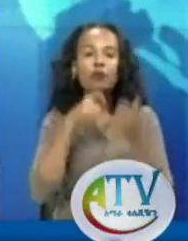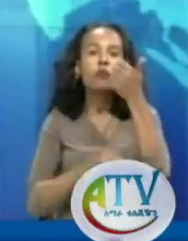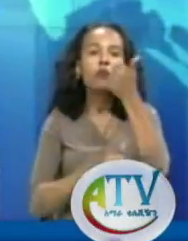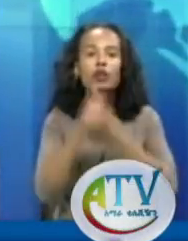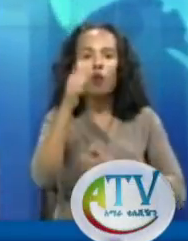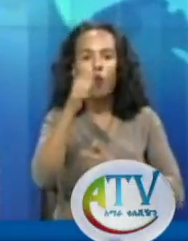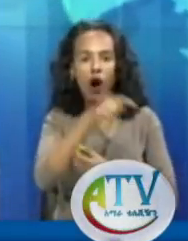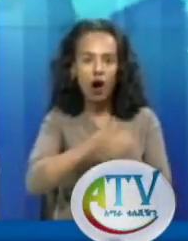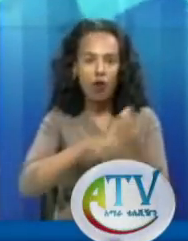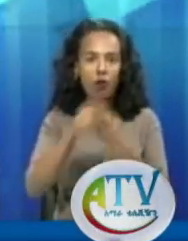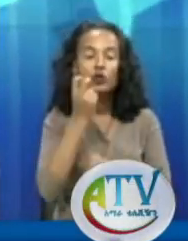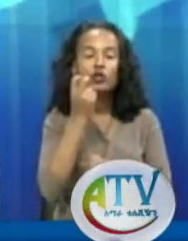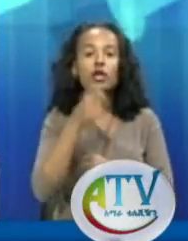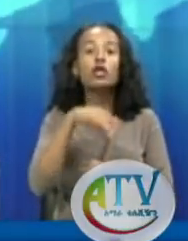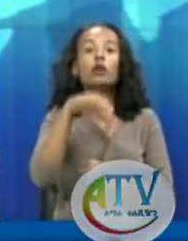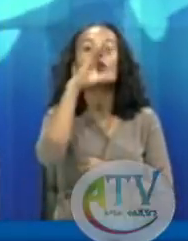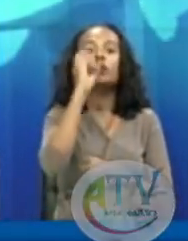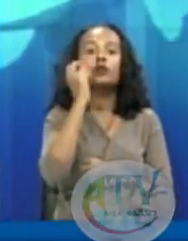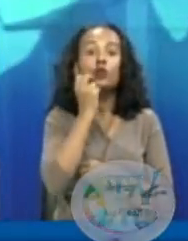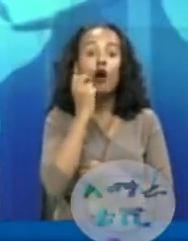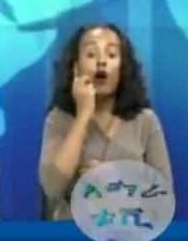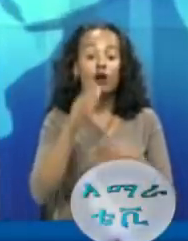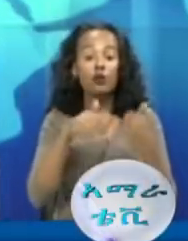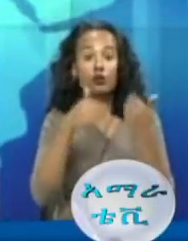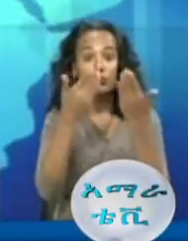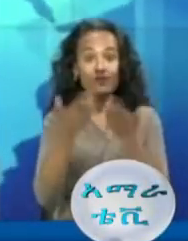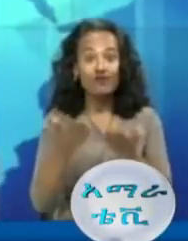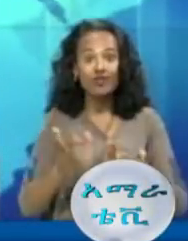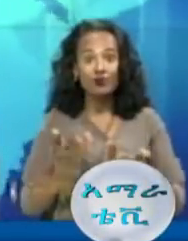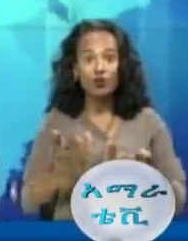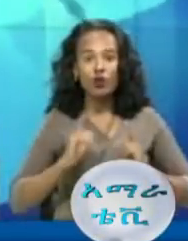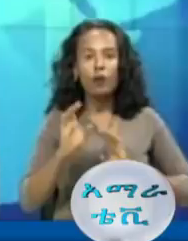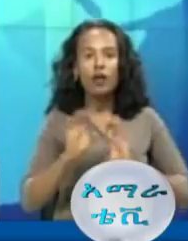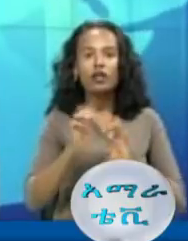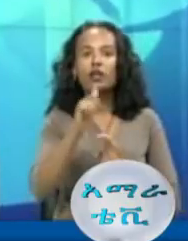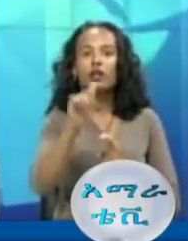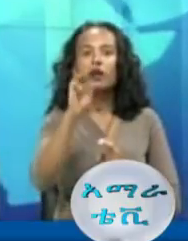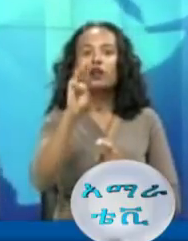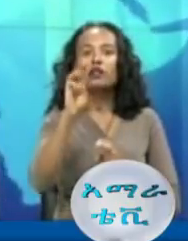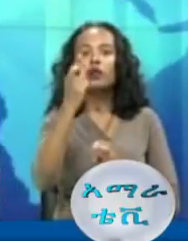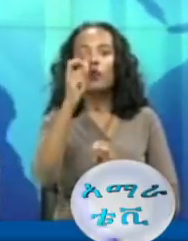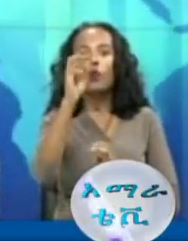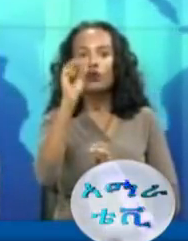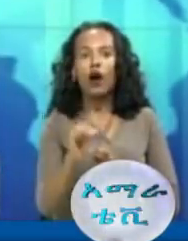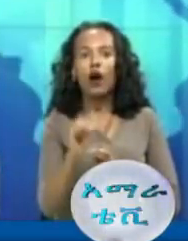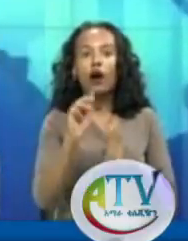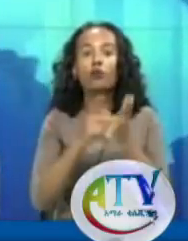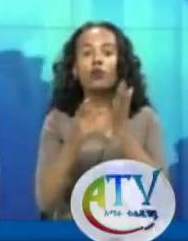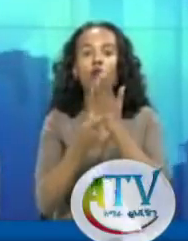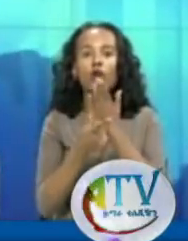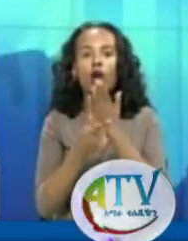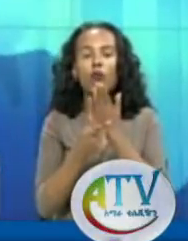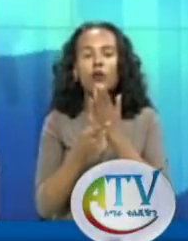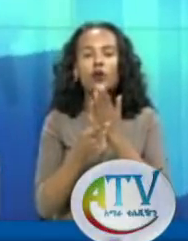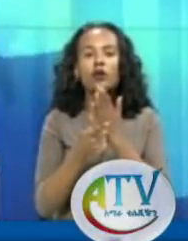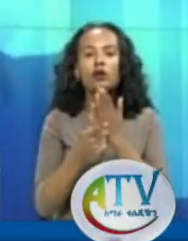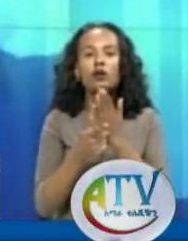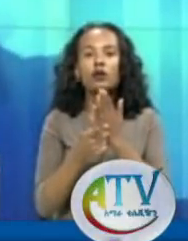አካባቢዎች የመጠጥ ውሃ አቅርቦት እንዲኖር ለማድረግ እንደ ሰቆጣ ቃል ኪዳን ፕሮግራም በመሳሰሉት